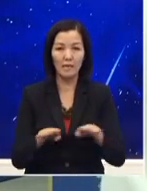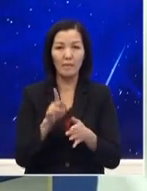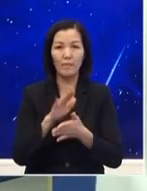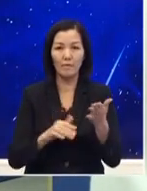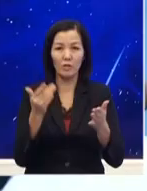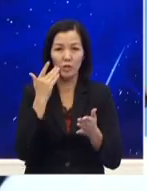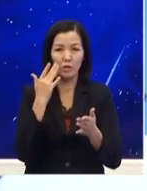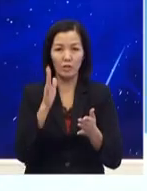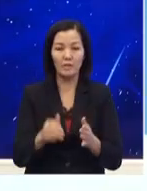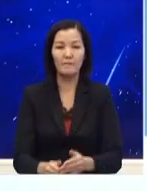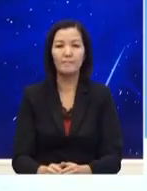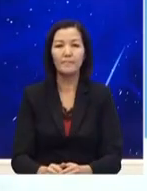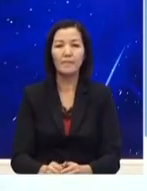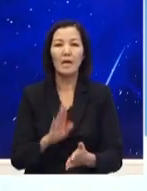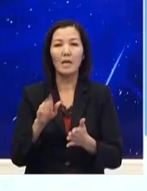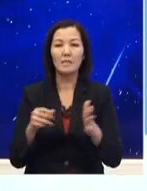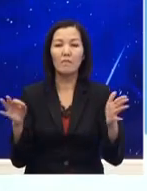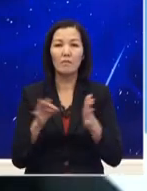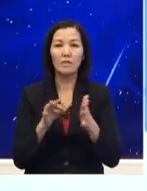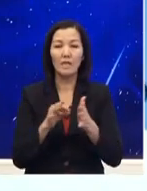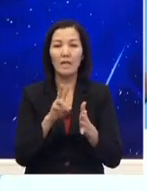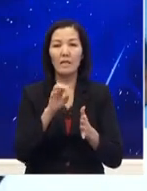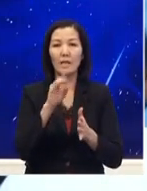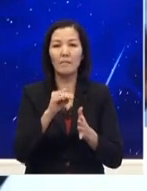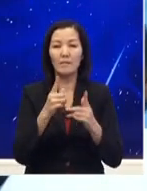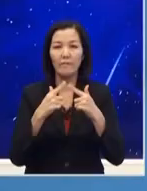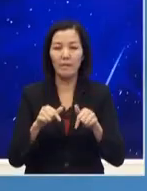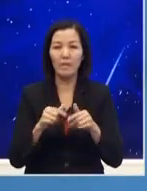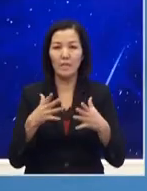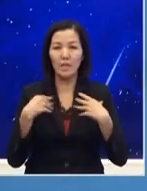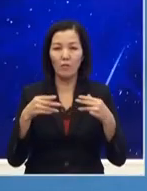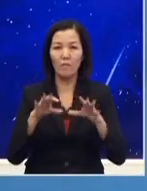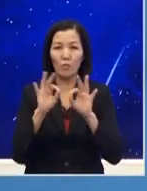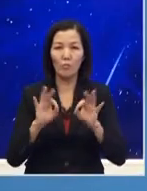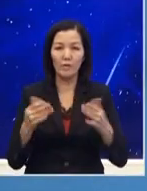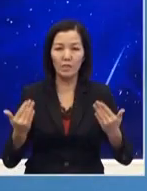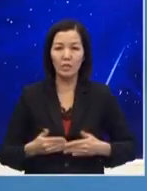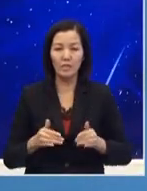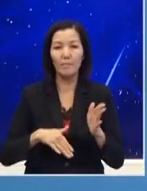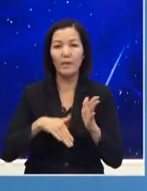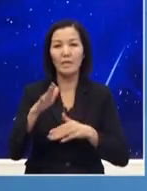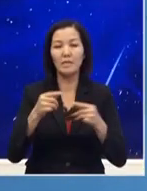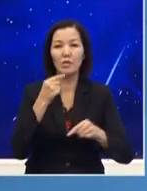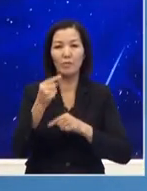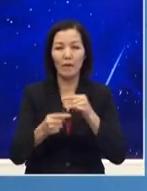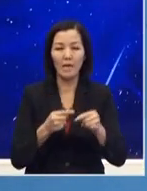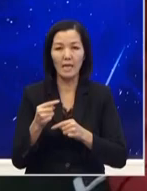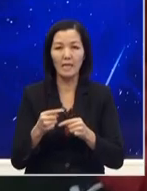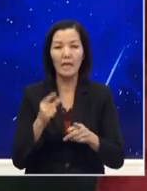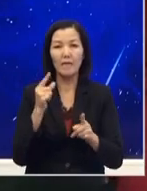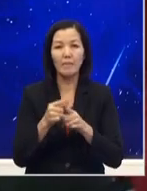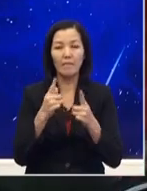проходили чаще. Основной целью проекта «Намыс» является формирование здорового образа жизни среди подрастающего поколения. По